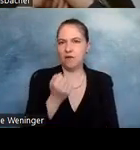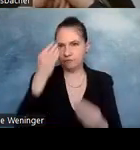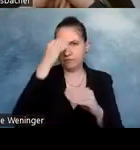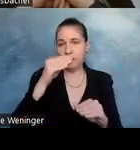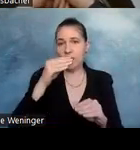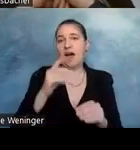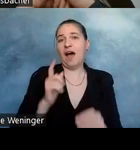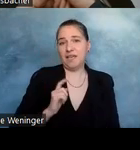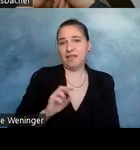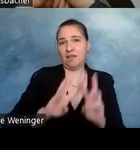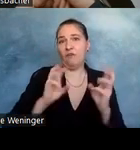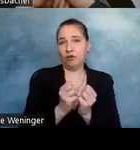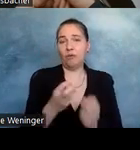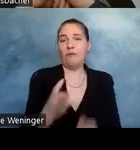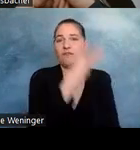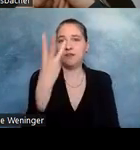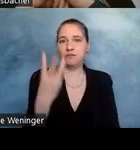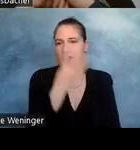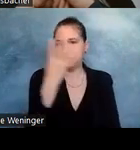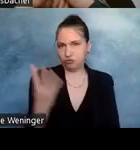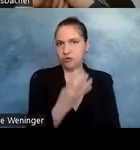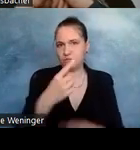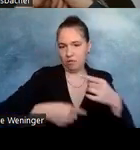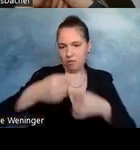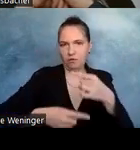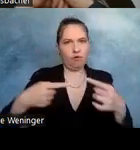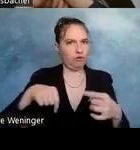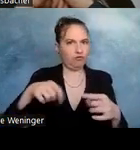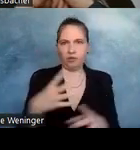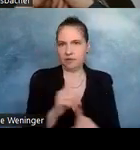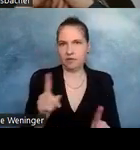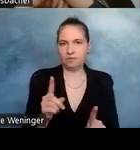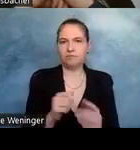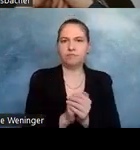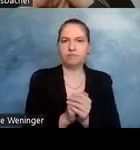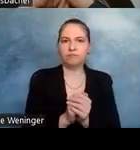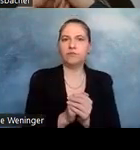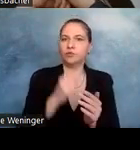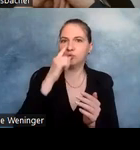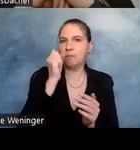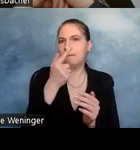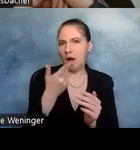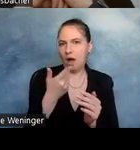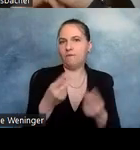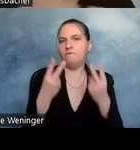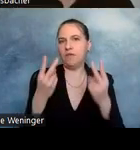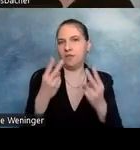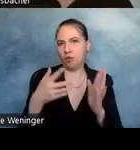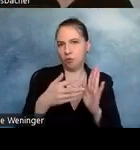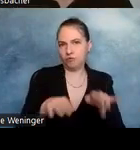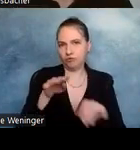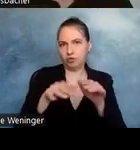jetzt heute halt hier leider nicht unter. Aber es geht jetzt einfach mal darum, so ein paar wichtige Prüfschritte anzugucken, zu gucken, was gibt es